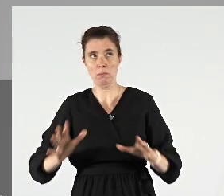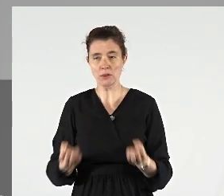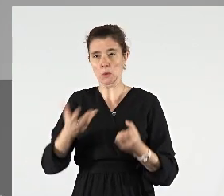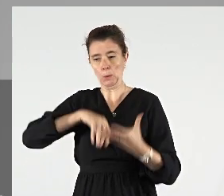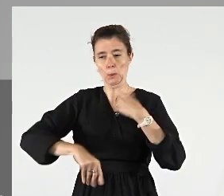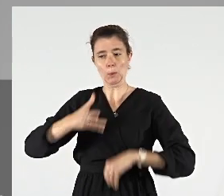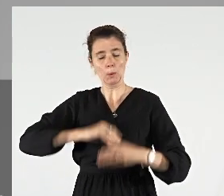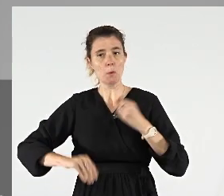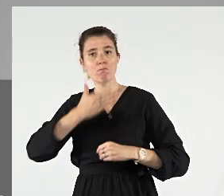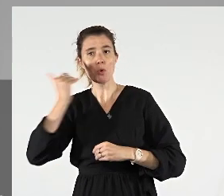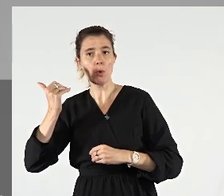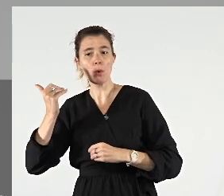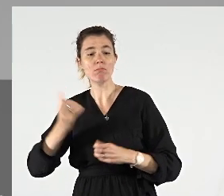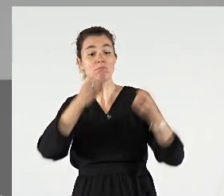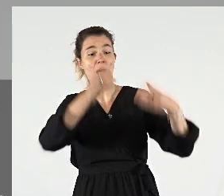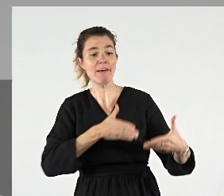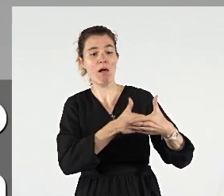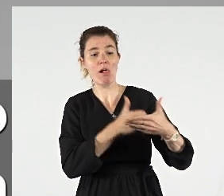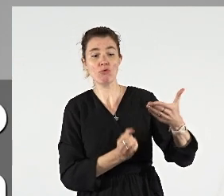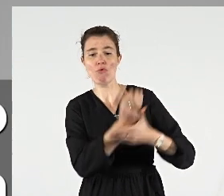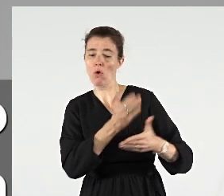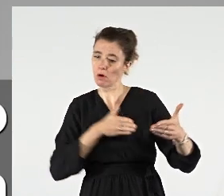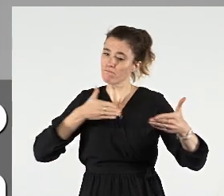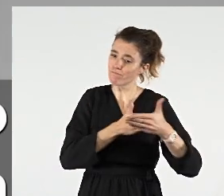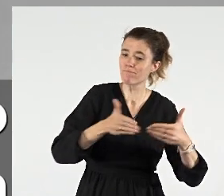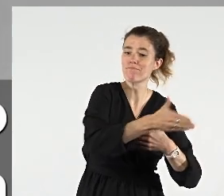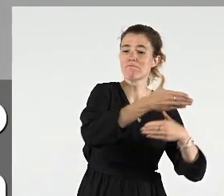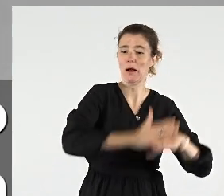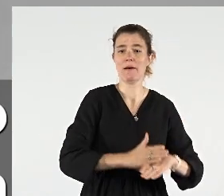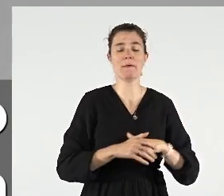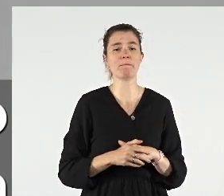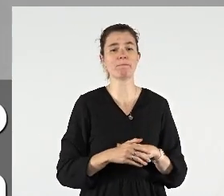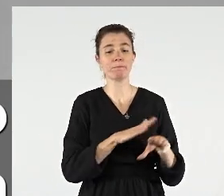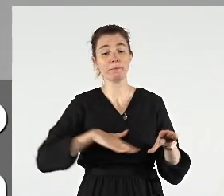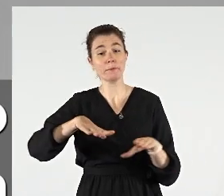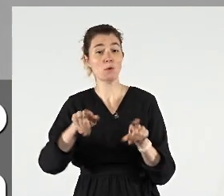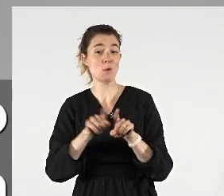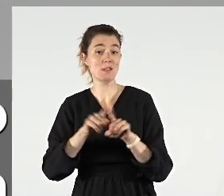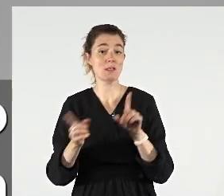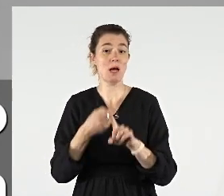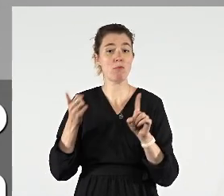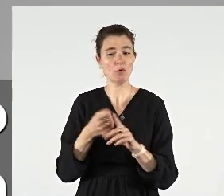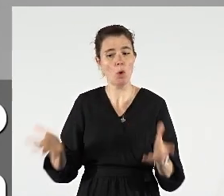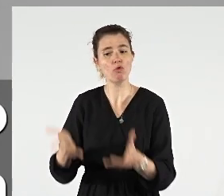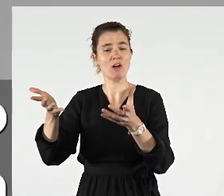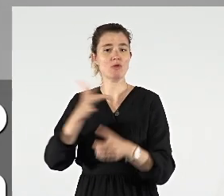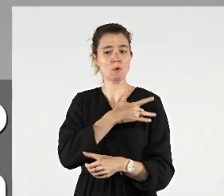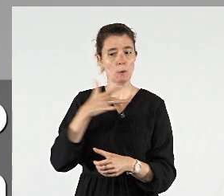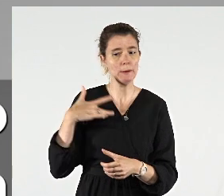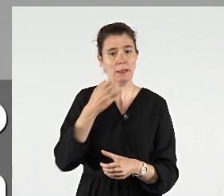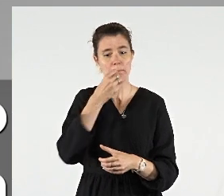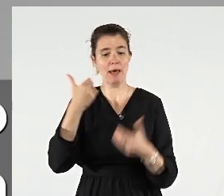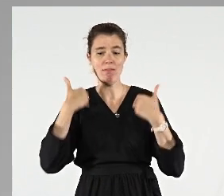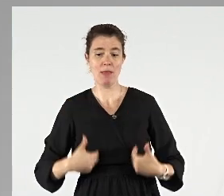pour faire face aux défis émergents. Simultanément, il est essentiel de promouvoir la santé et le bien-être de ces